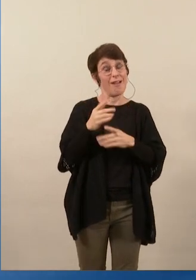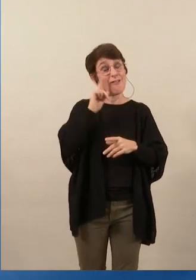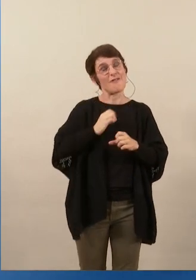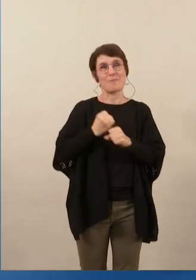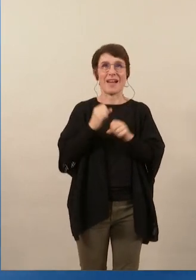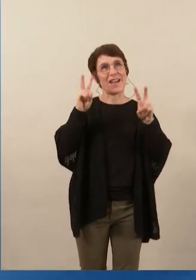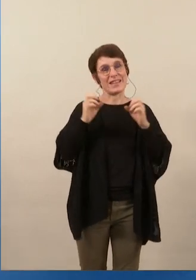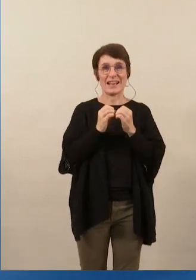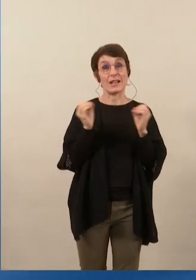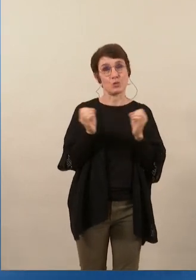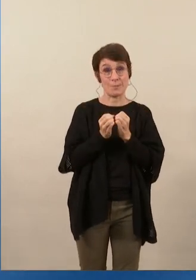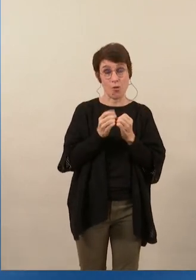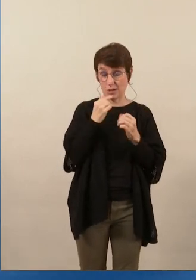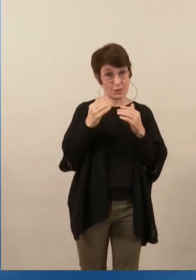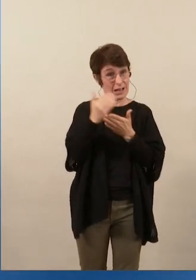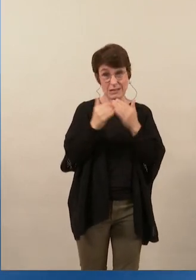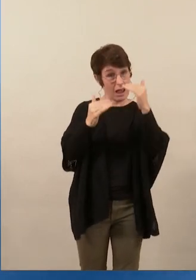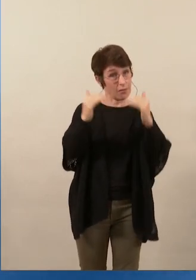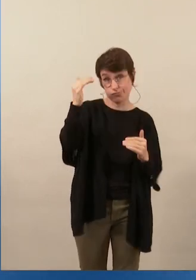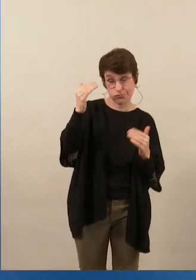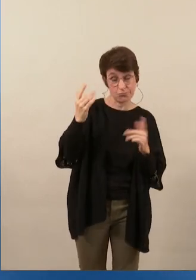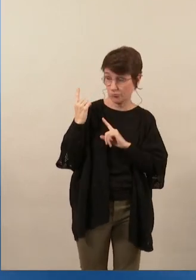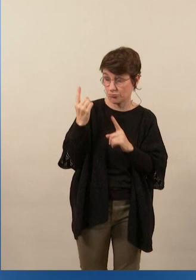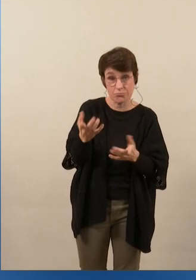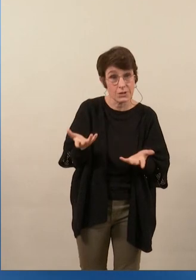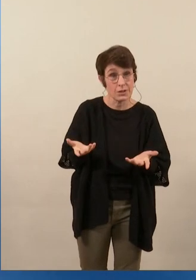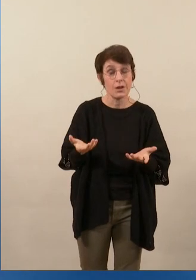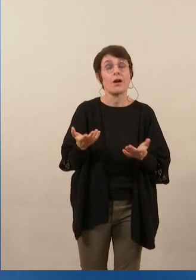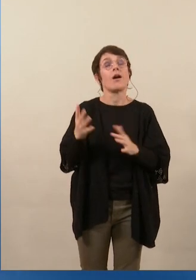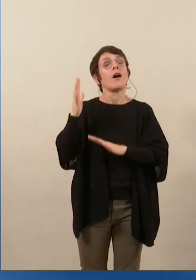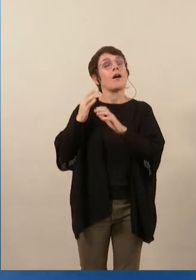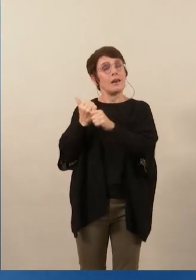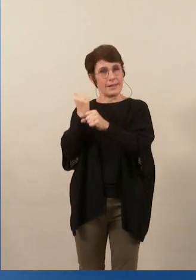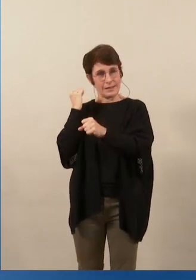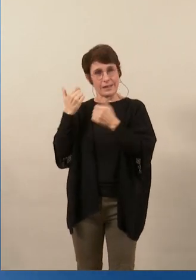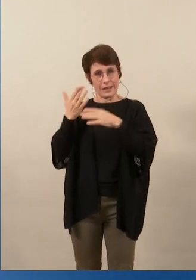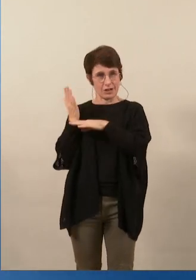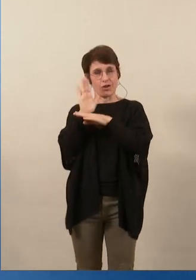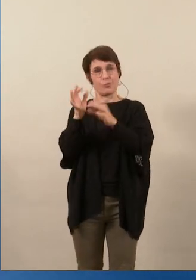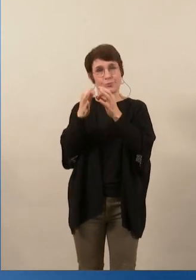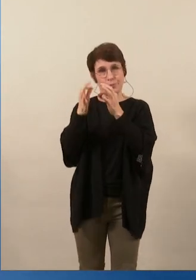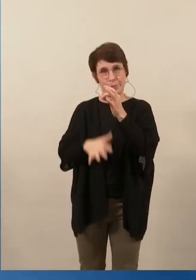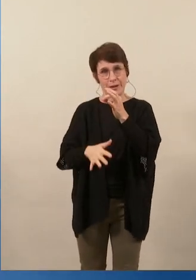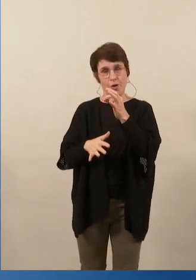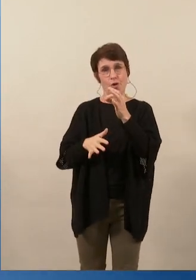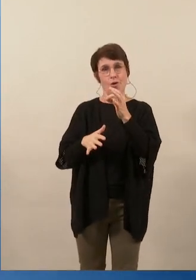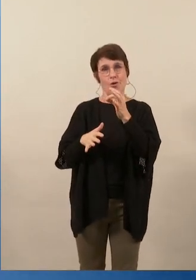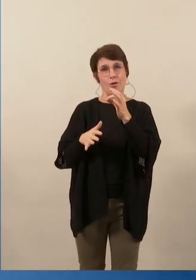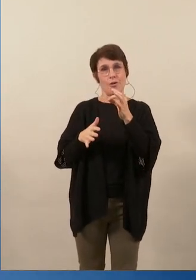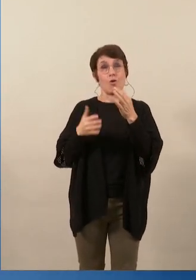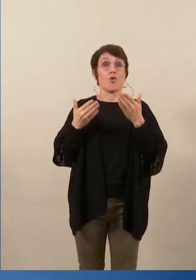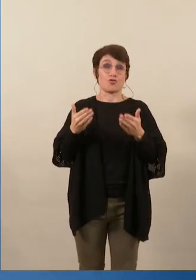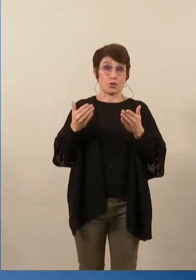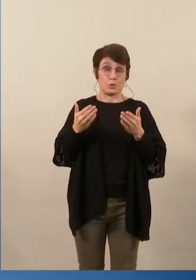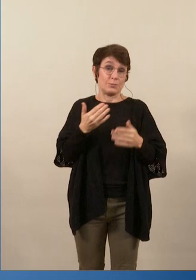fister avait présenté une un bilan 2023 en matière d'égalité femhomme elle ne peut pas être présente